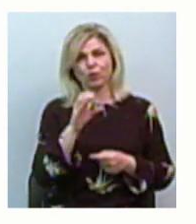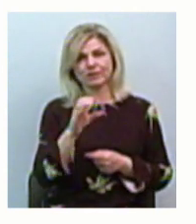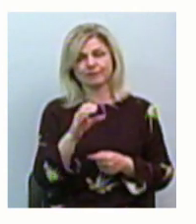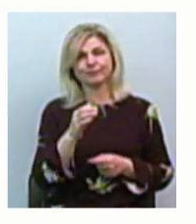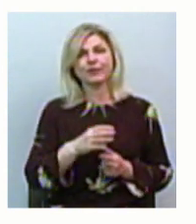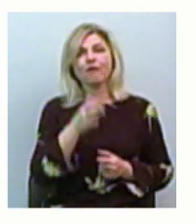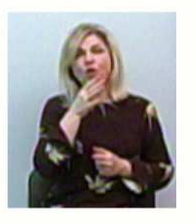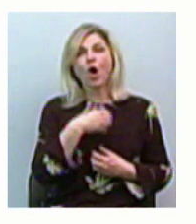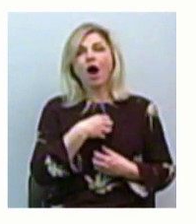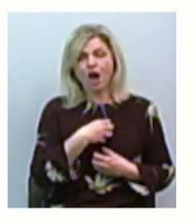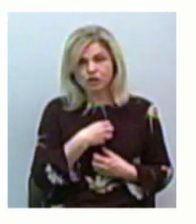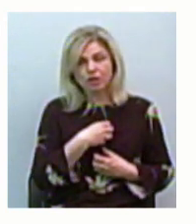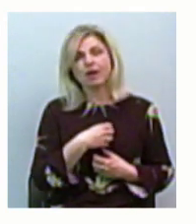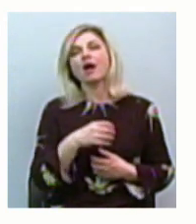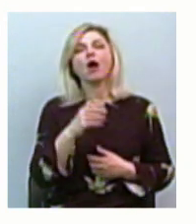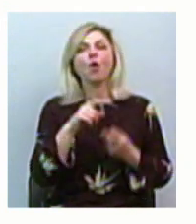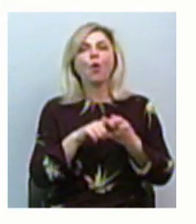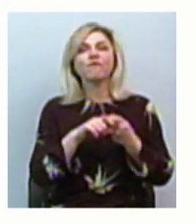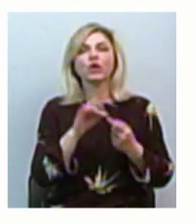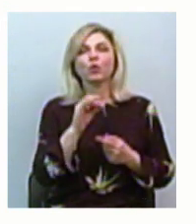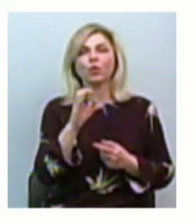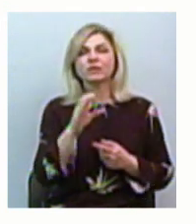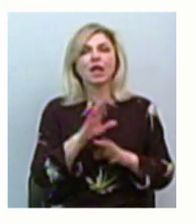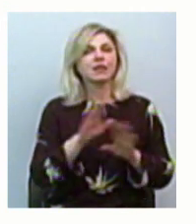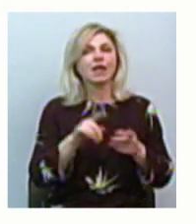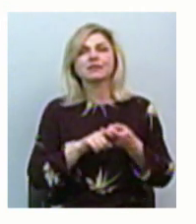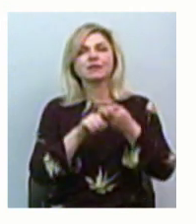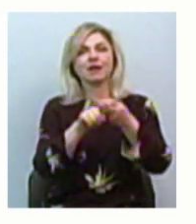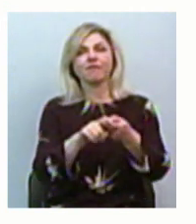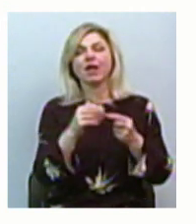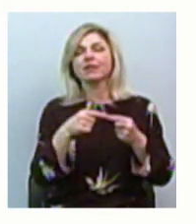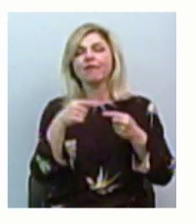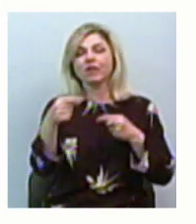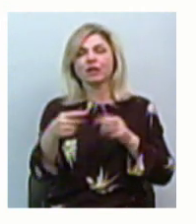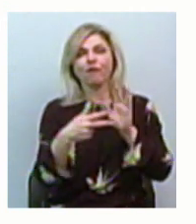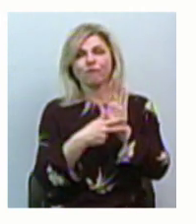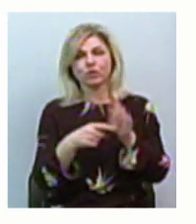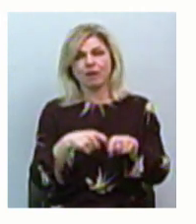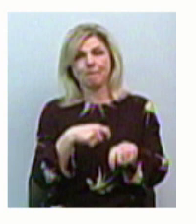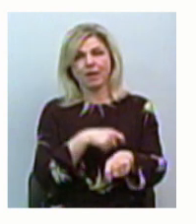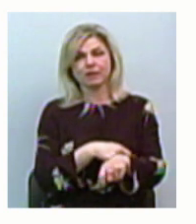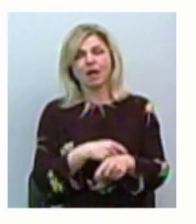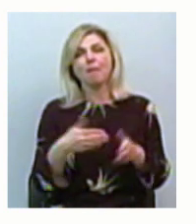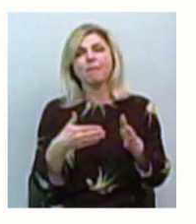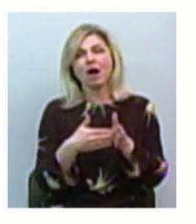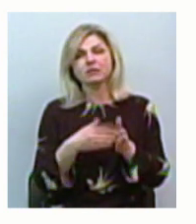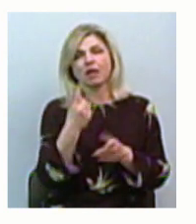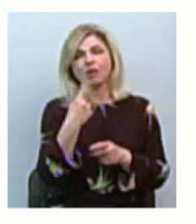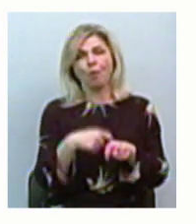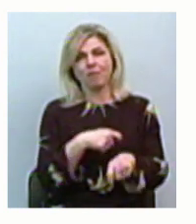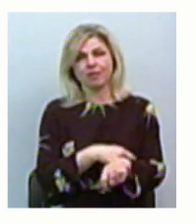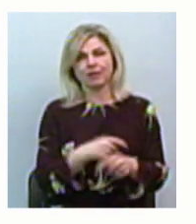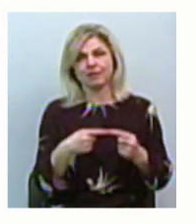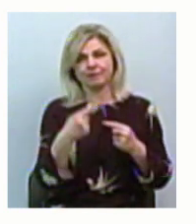час кашлю та чхання коронавірус не розноситься на відстань 8 метрів, максимум на 1